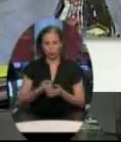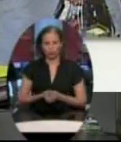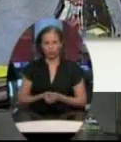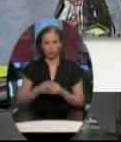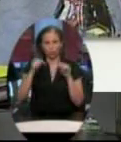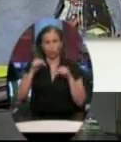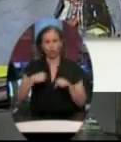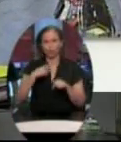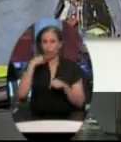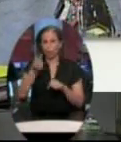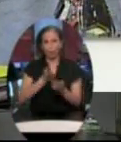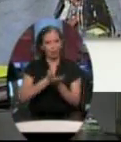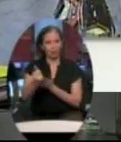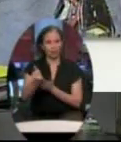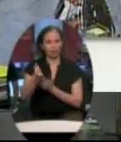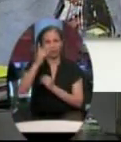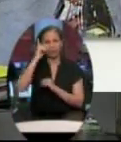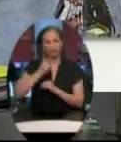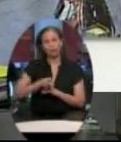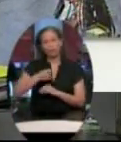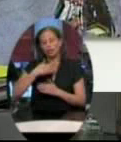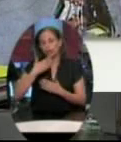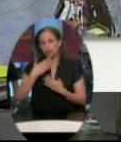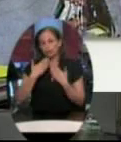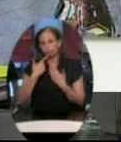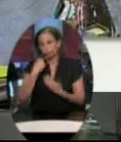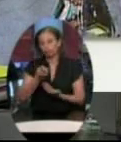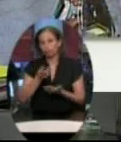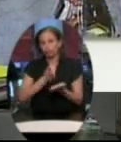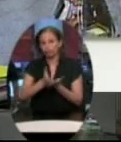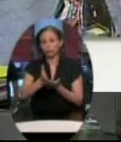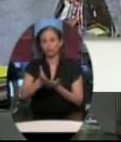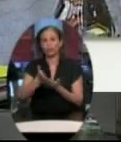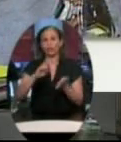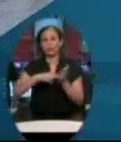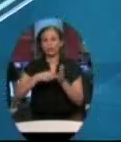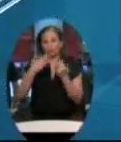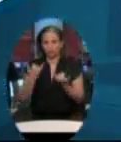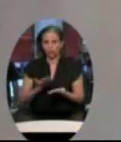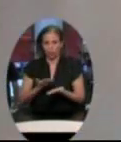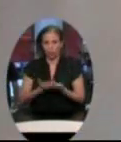אומר ביושר על השולחן, צריך להודות על האמת, המדיניות הנוכחית נכשלה.